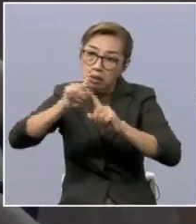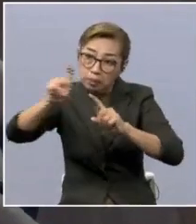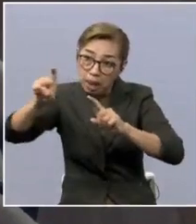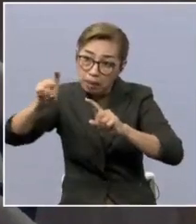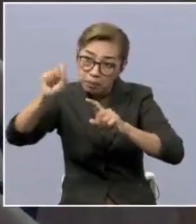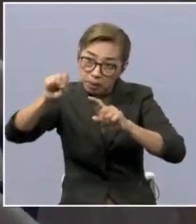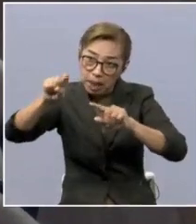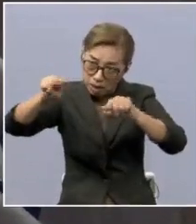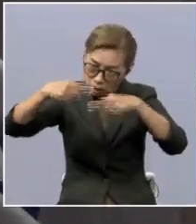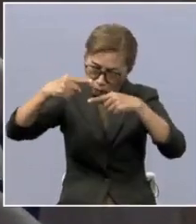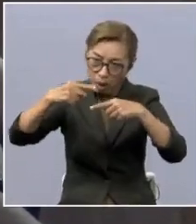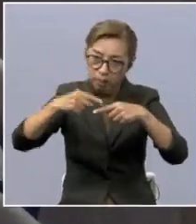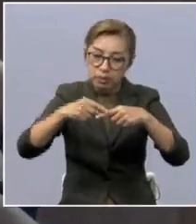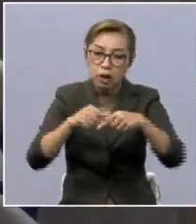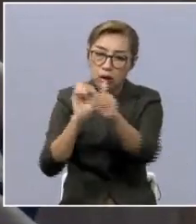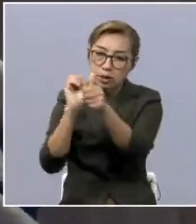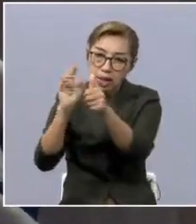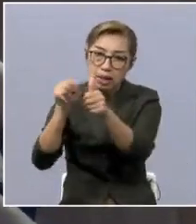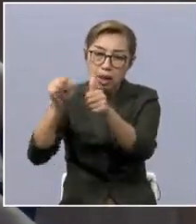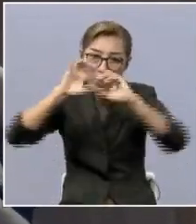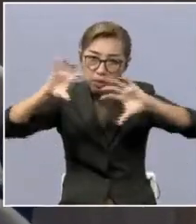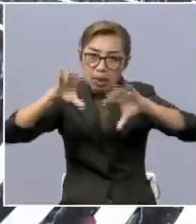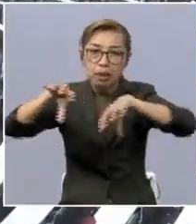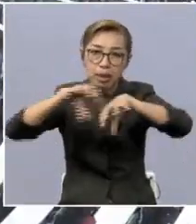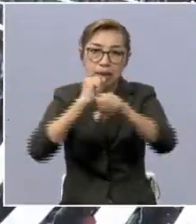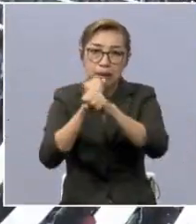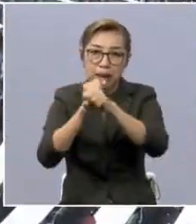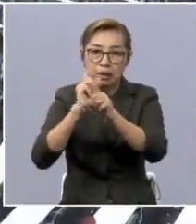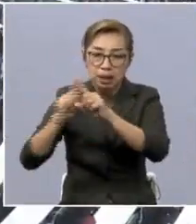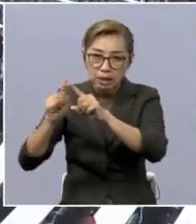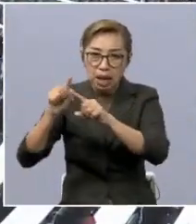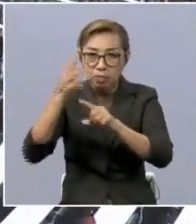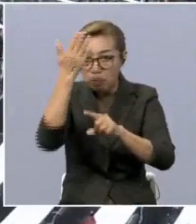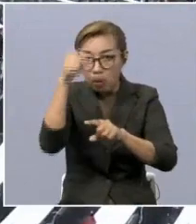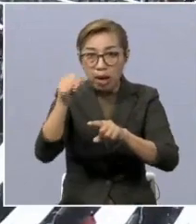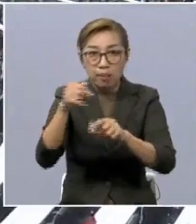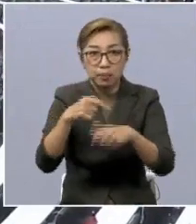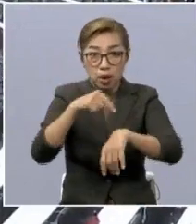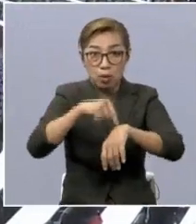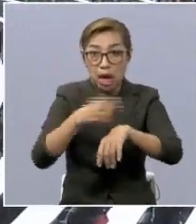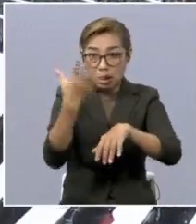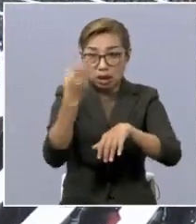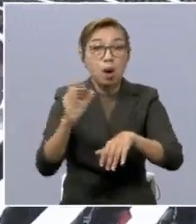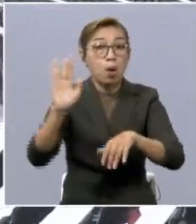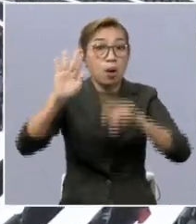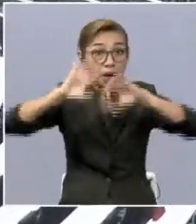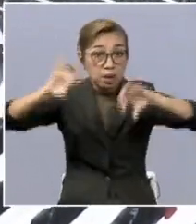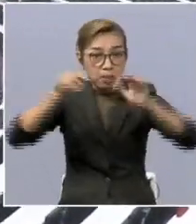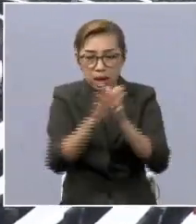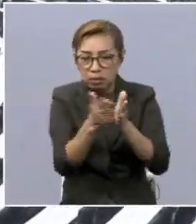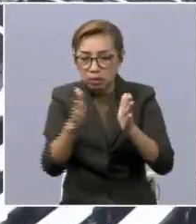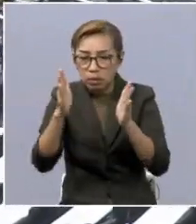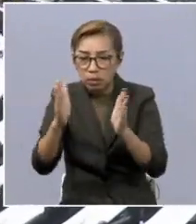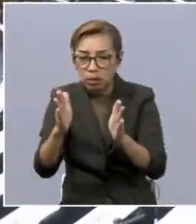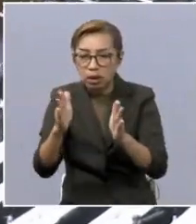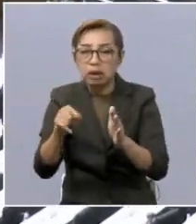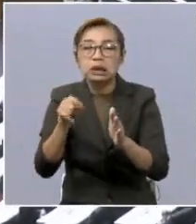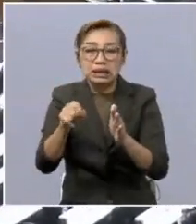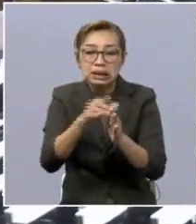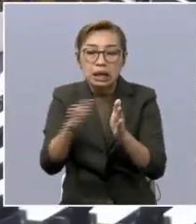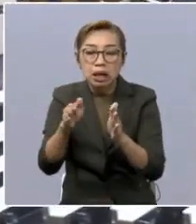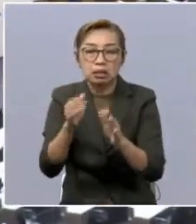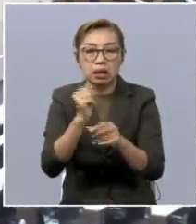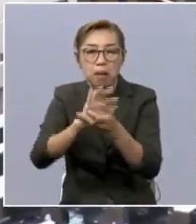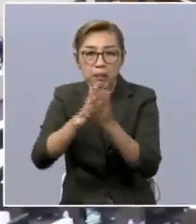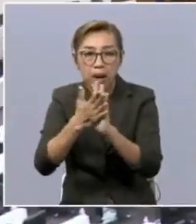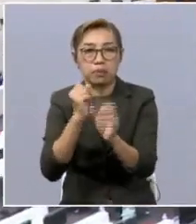รัฐมนตรีในการบริหารราชการแผ่นดินเพื่อให้ระยะเวลาการบริหารราชการแผ่นดินที่เหลืออยู่เกิดประโยชน์กับประเ